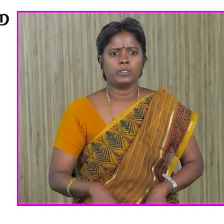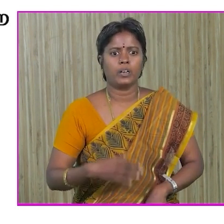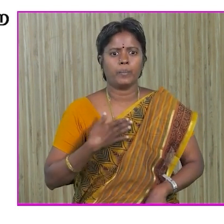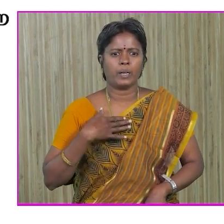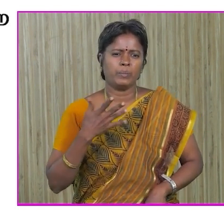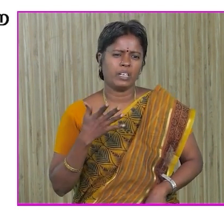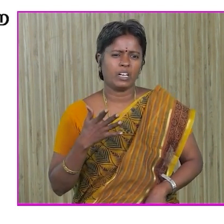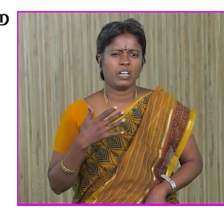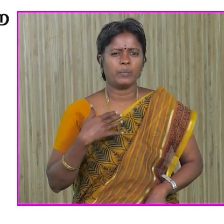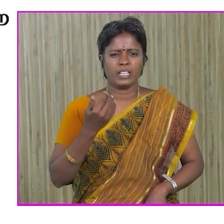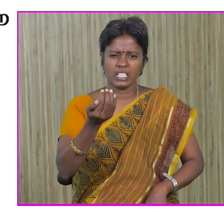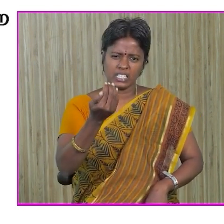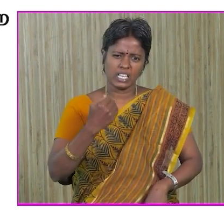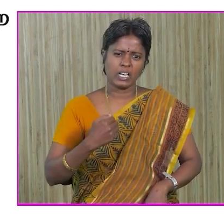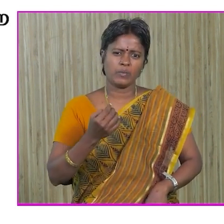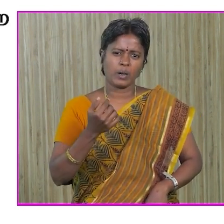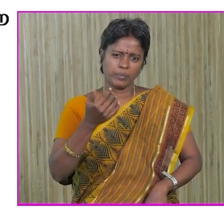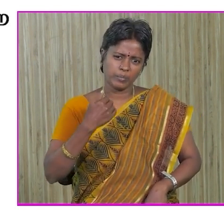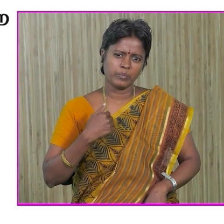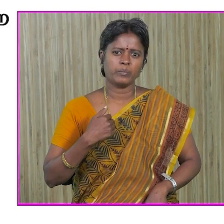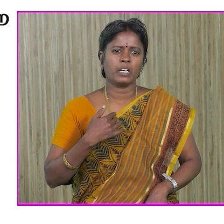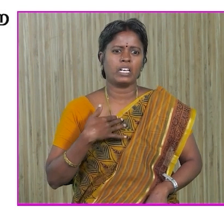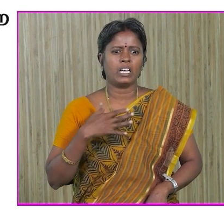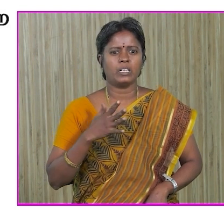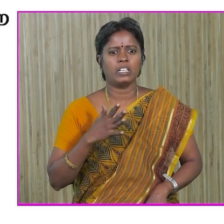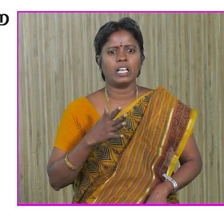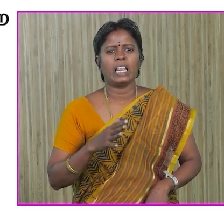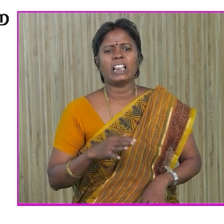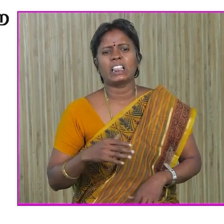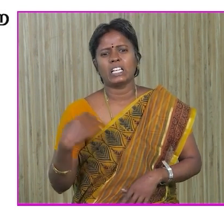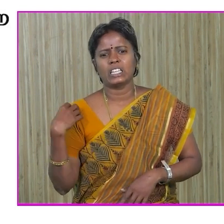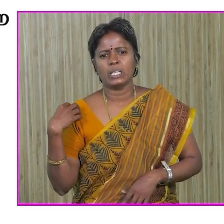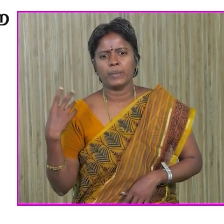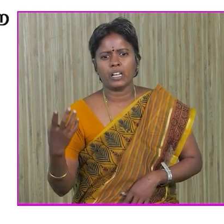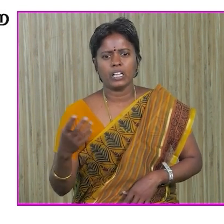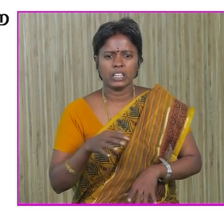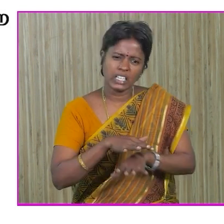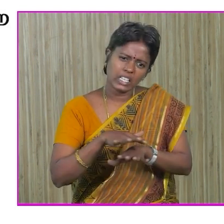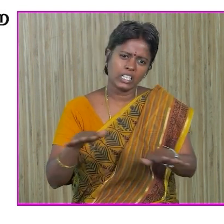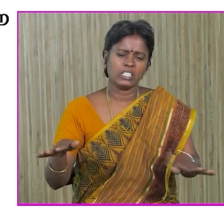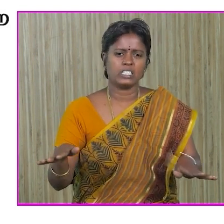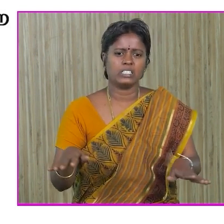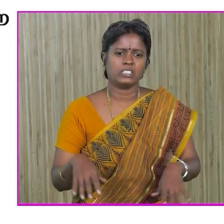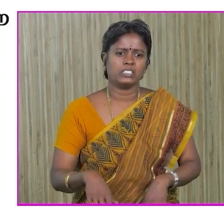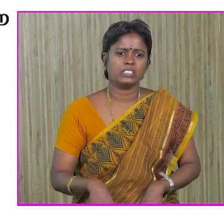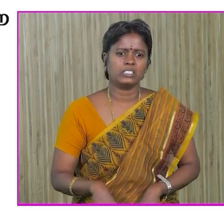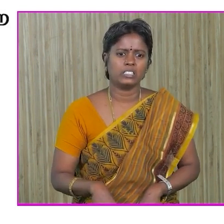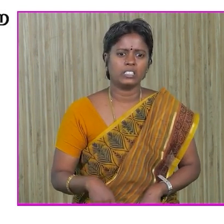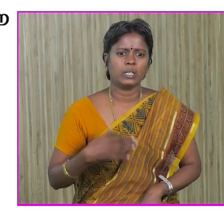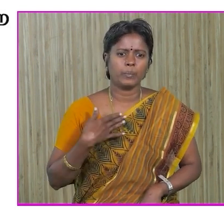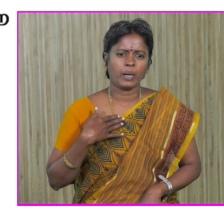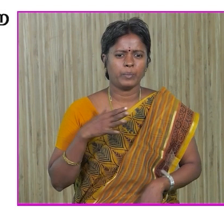பண்பிலான் பெற்ற பெருஞ்செல்வம் நண்பால் கலந்தீமையால் திரிந்தற்று.